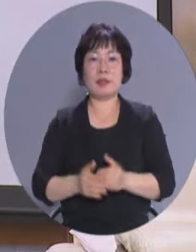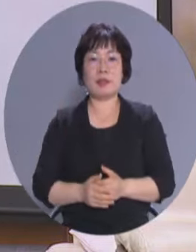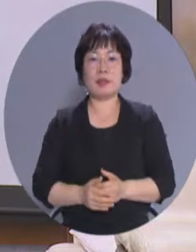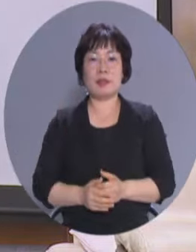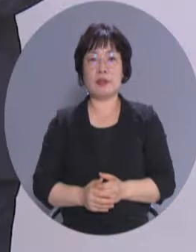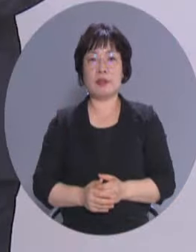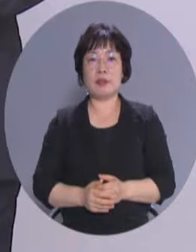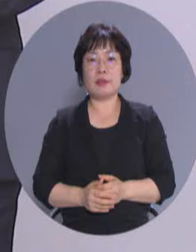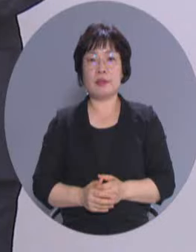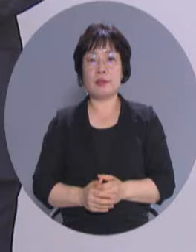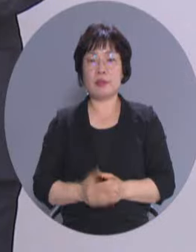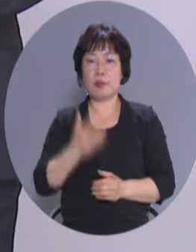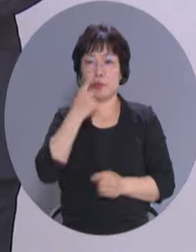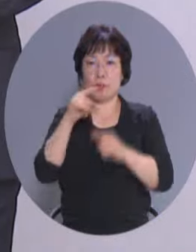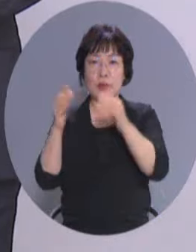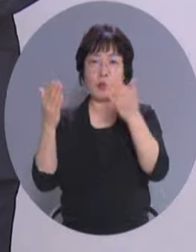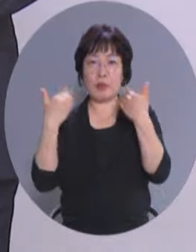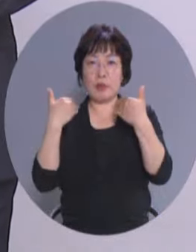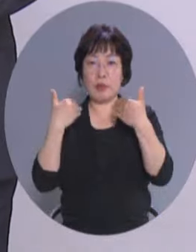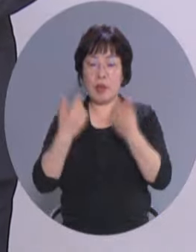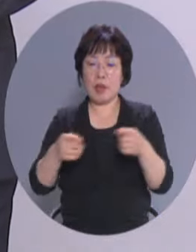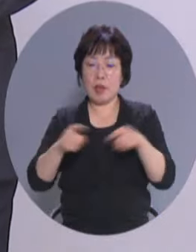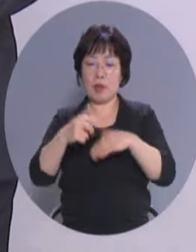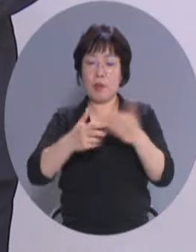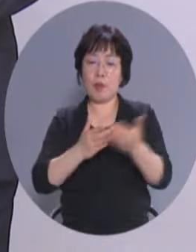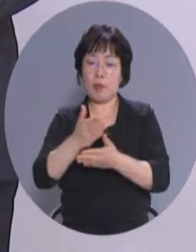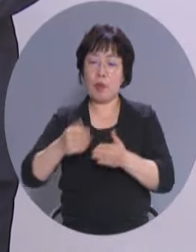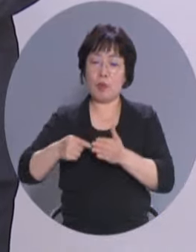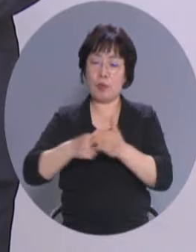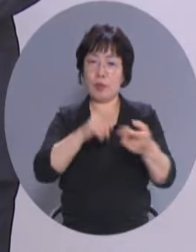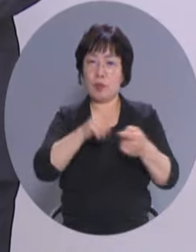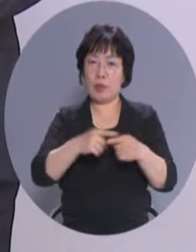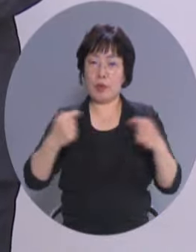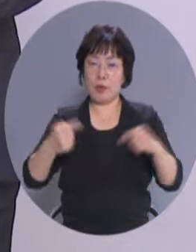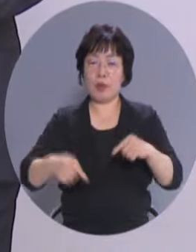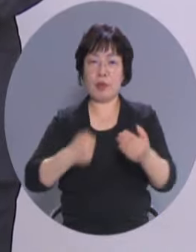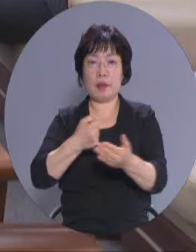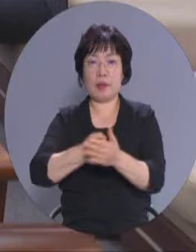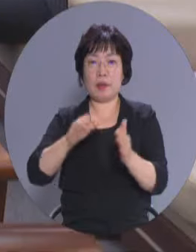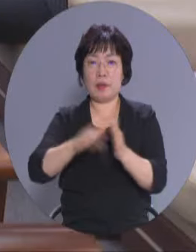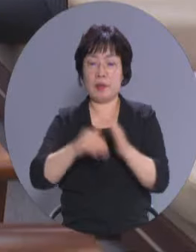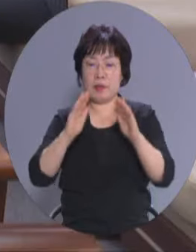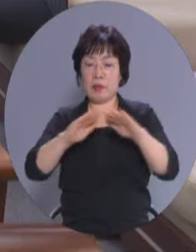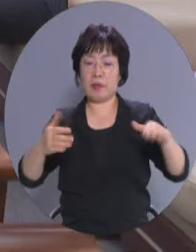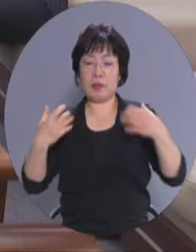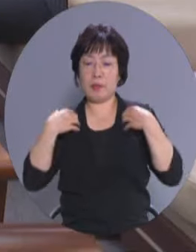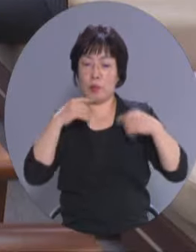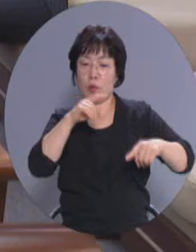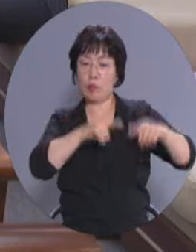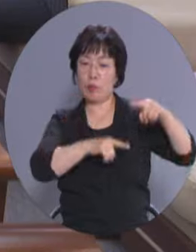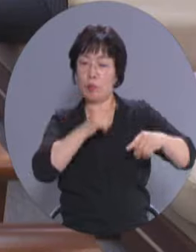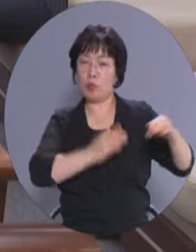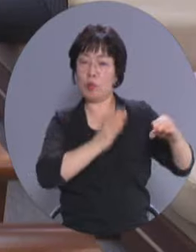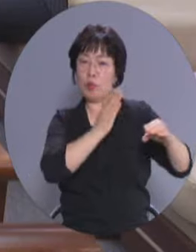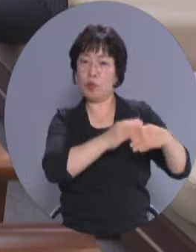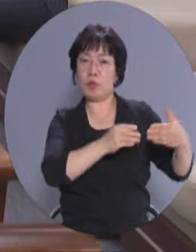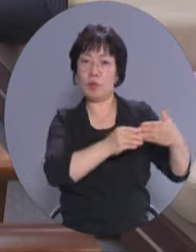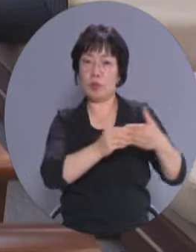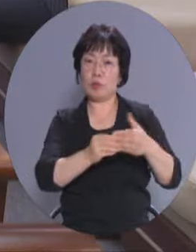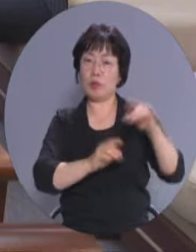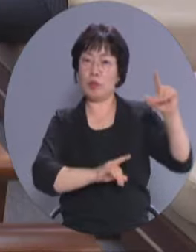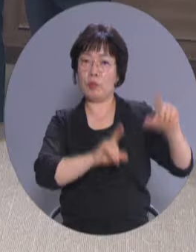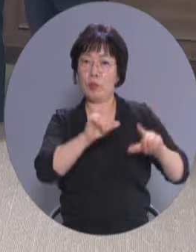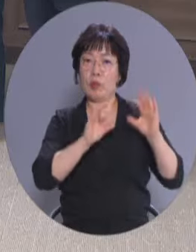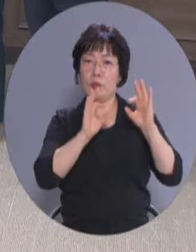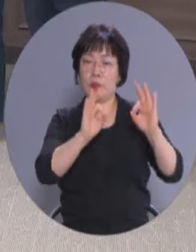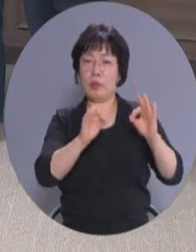올라갑니다. 순천대는 공동의대 추진의 의사결정 과정에서 전남도와 목포대가 주도하는 모양새였다고